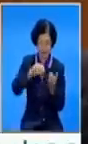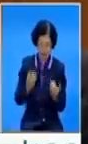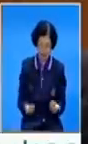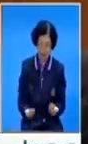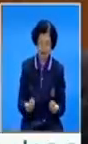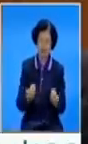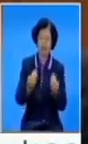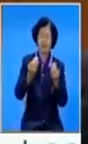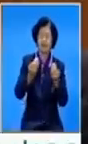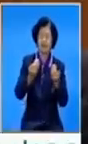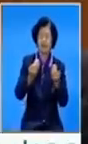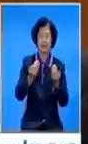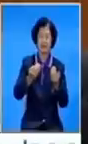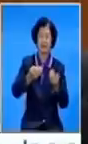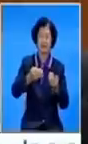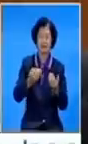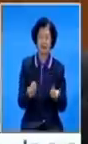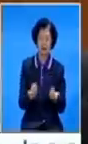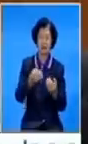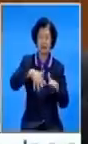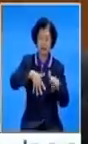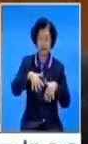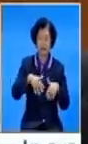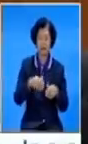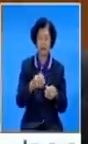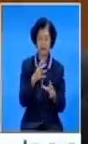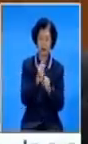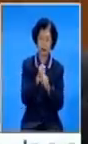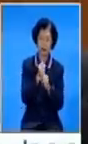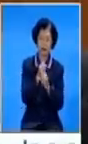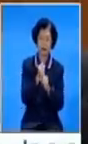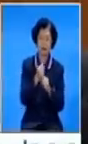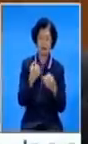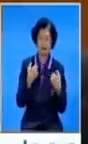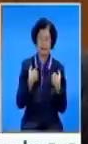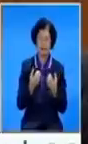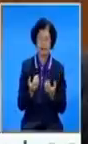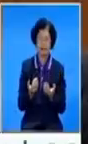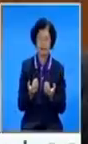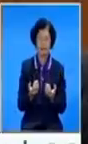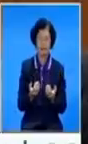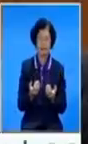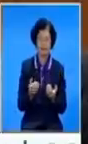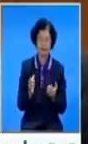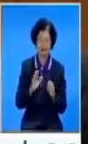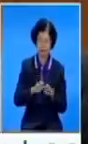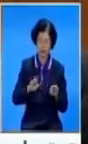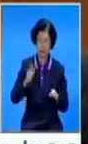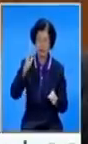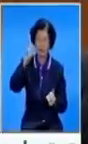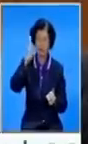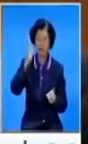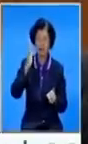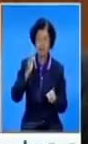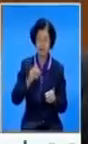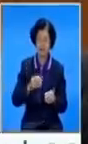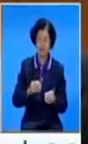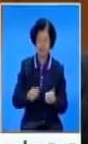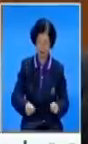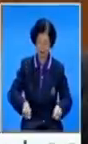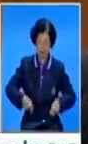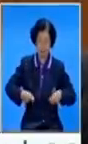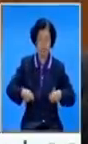แขนแล้วมีรูปเด็กผู้ชายไม่รูปปั้นเลยหรอครับเด็กผู้ชายไม่สวมกางเกงเป็นเด็กผู้ช